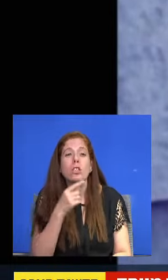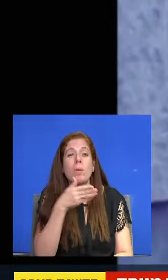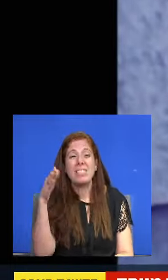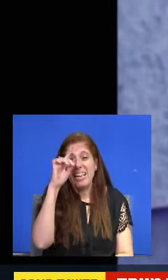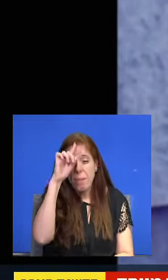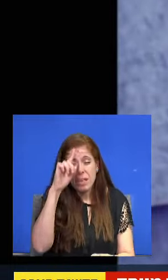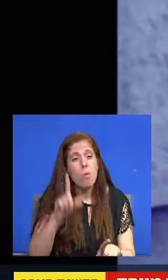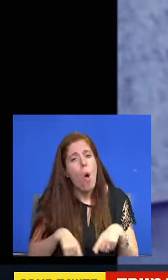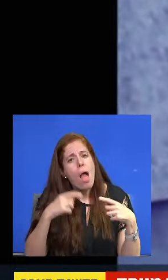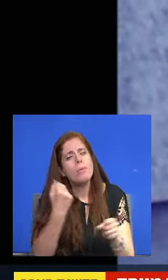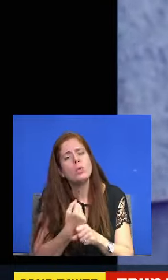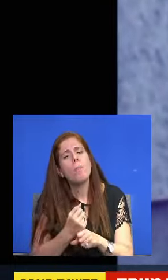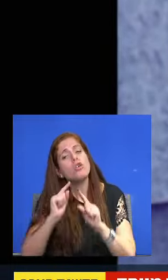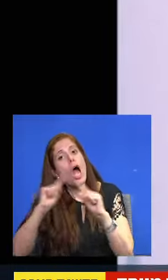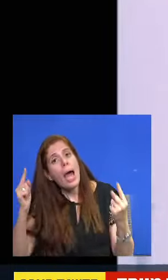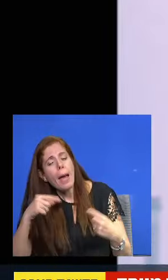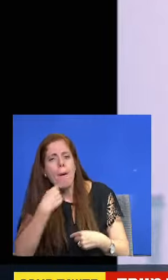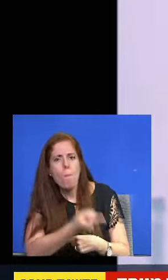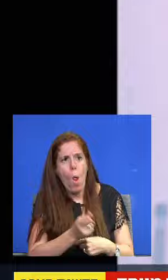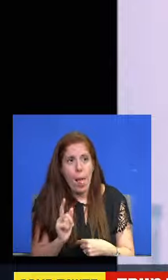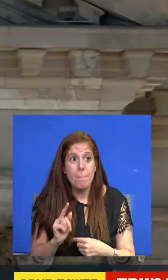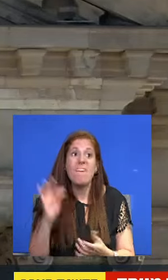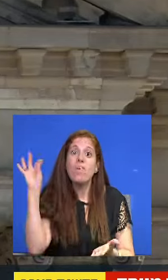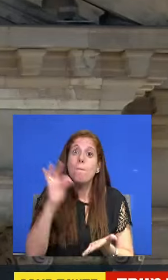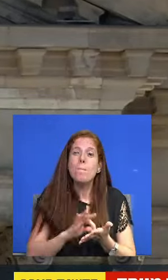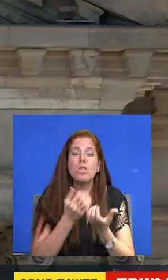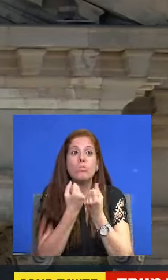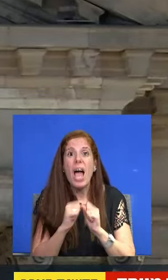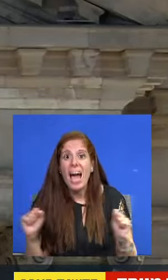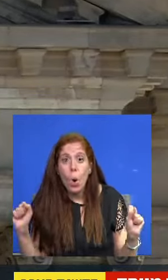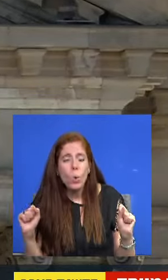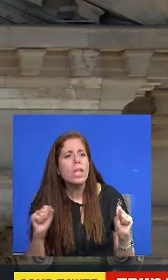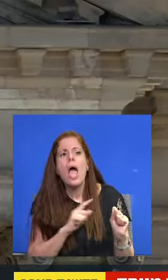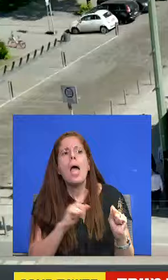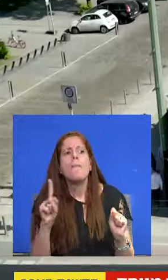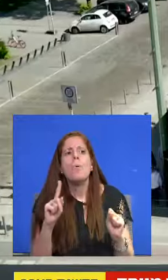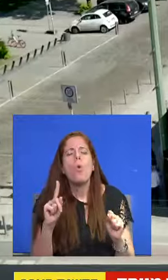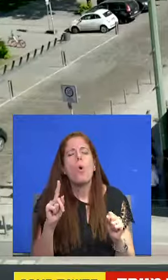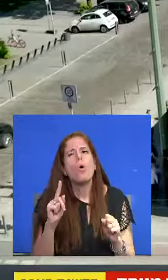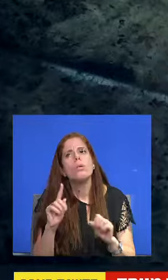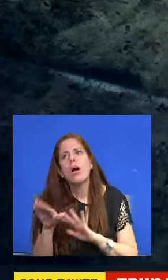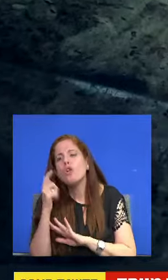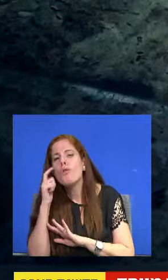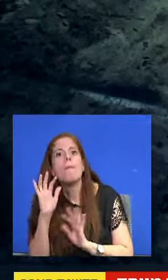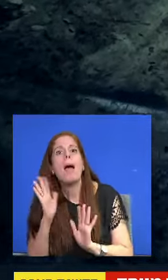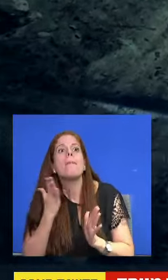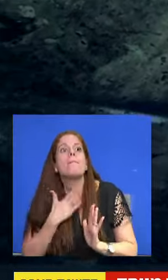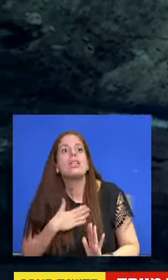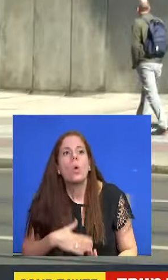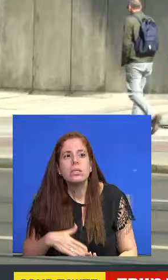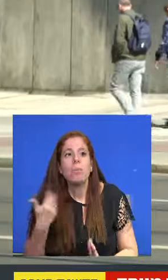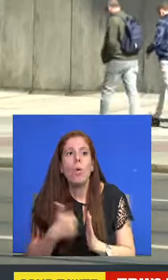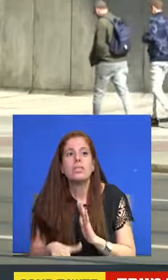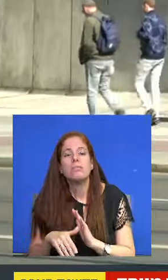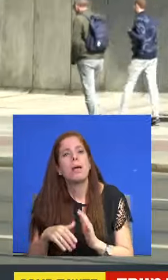מה שאחרים אמרו להם לעשות, ופתאום כשהגיעה החירות, הם לא התפנו לחשוב מה באמת הם רוצים, מעבר למכונית המערבית וכסף מערבי,